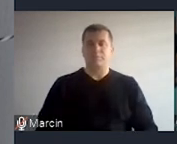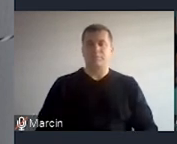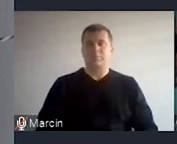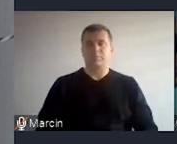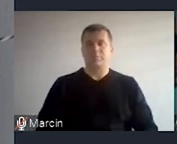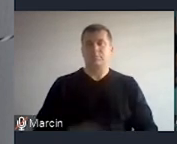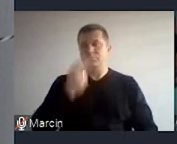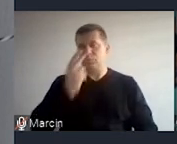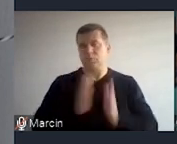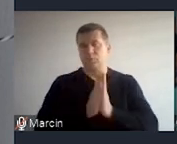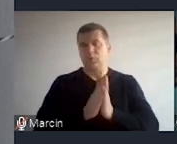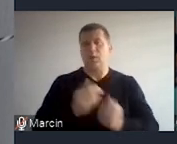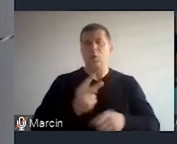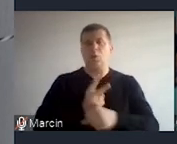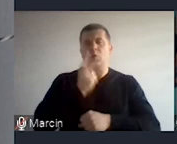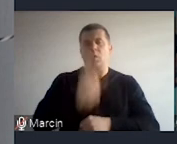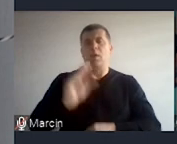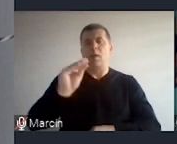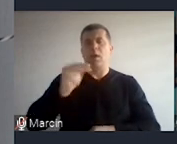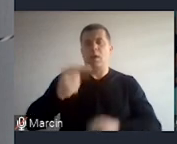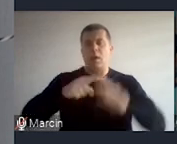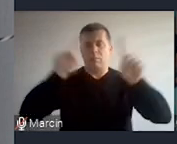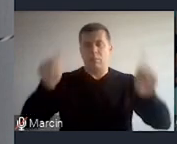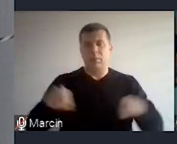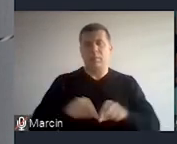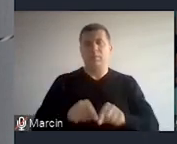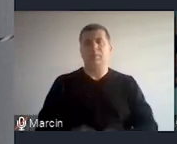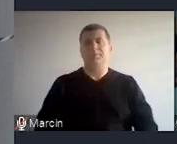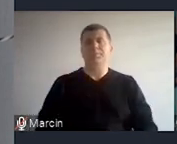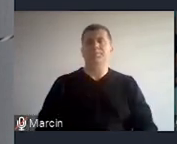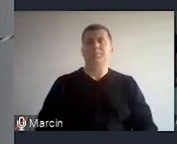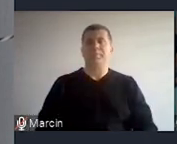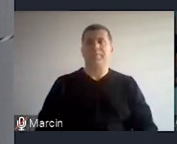Spójrzcie proszę, ja się postaram Wam udostępnić ekran, tylko